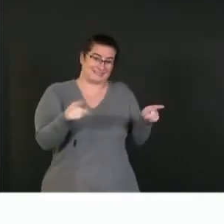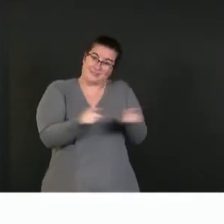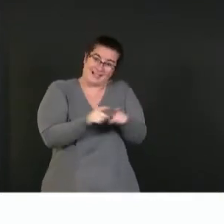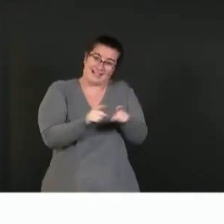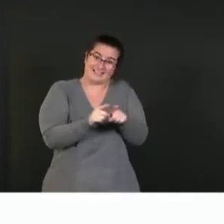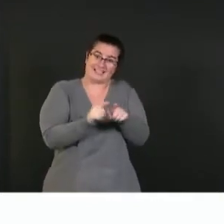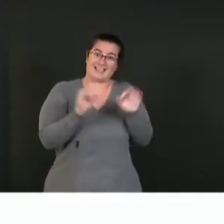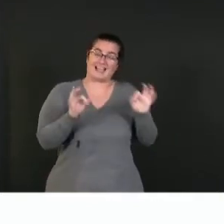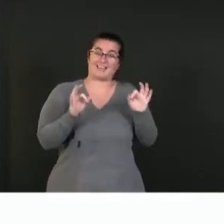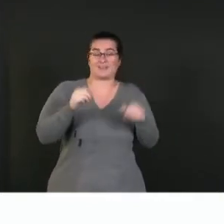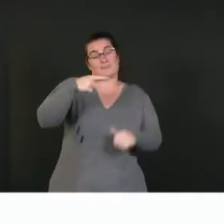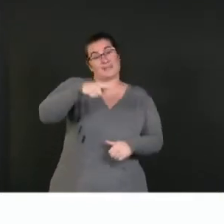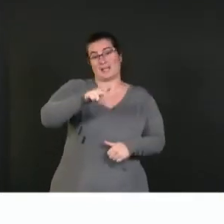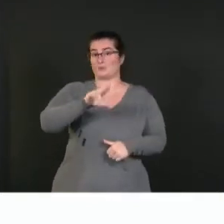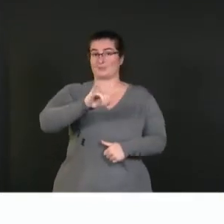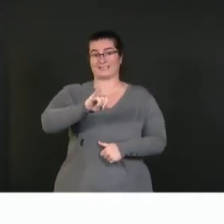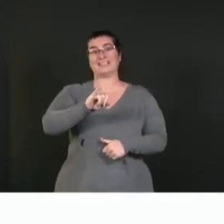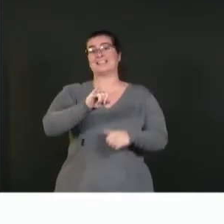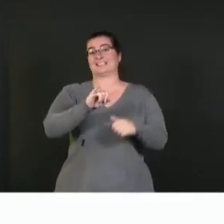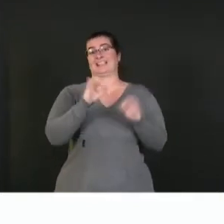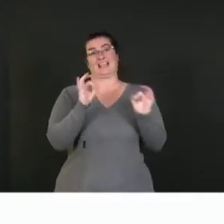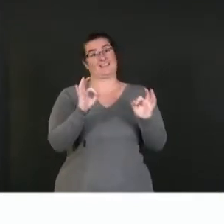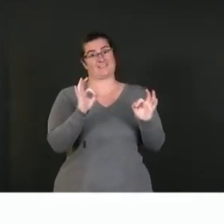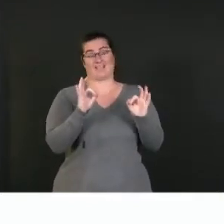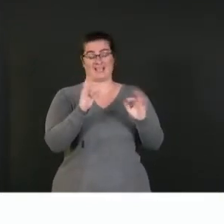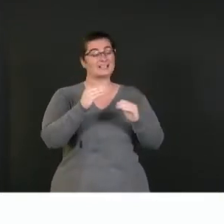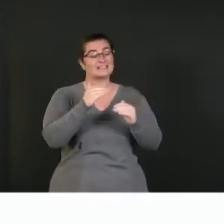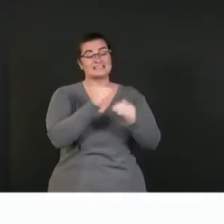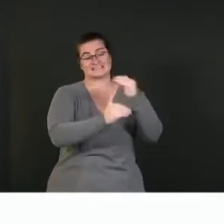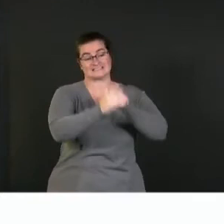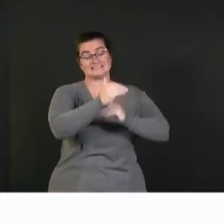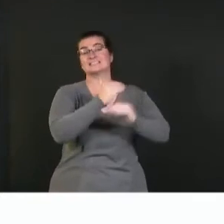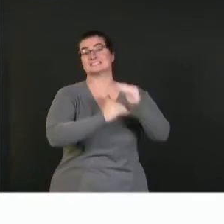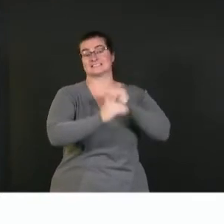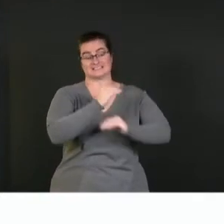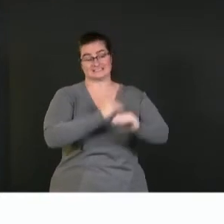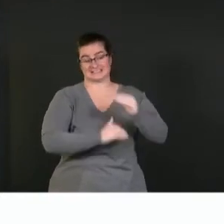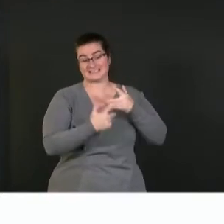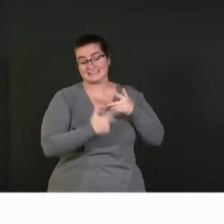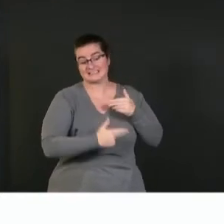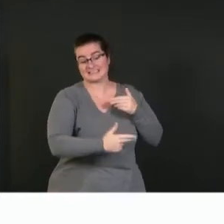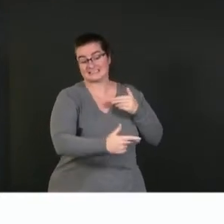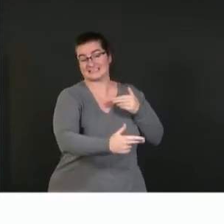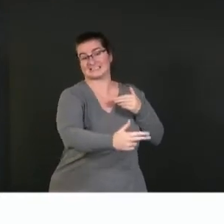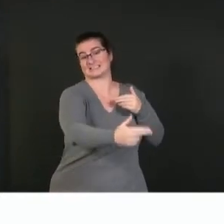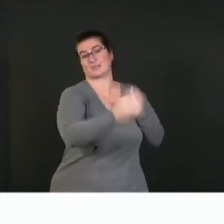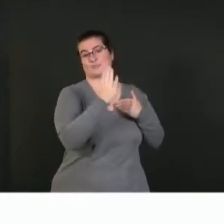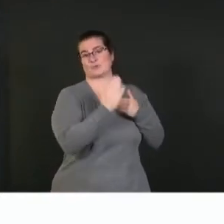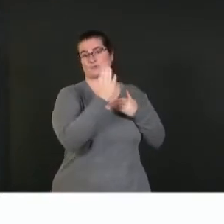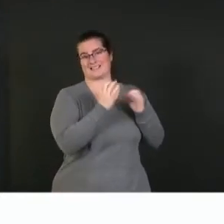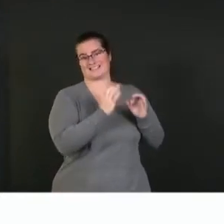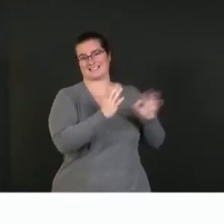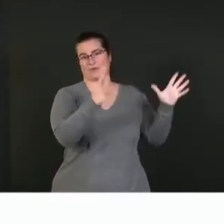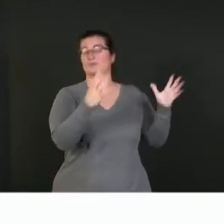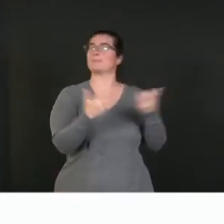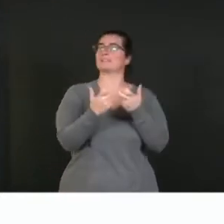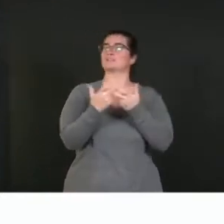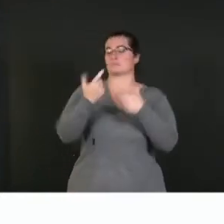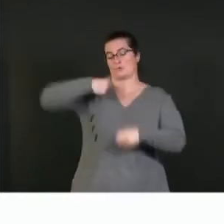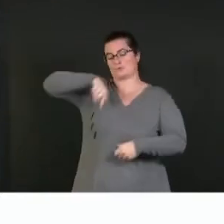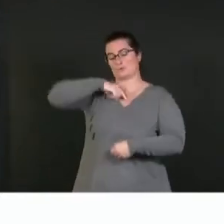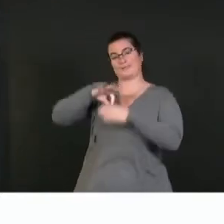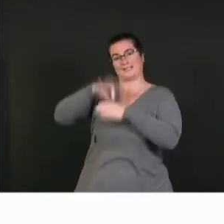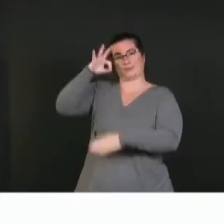documents de planification et d'aménagement. Et malheureusement, quand nous, élus, arrivons l'année dernière et commençons le nouveau mandat,